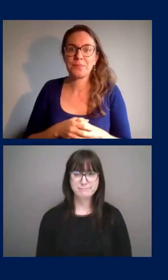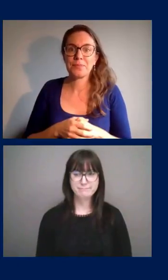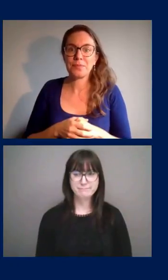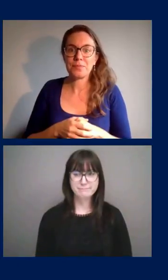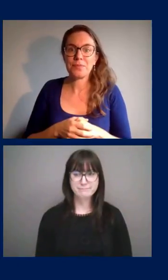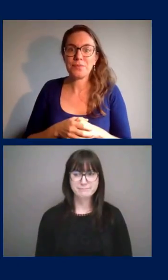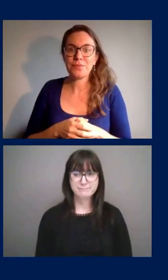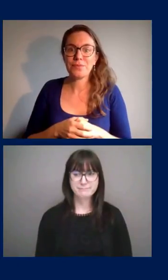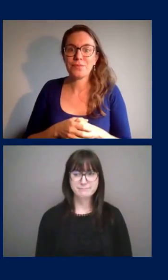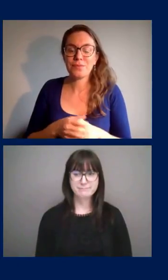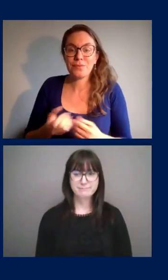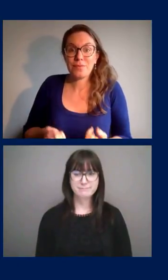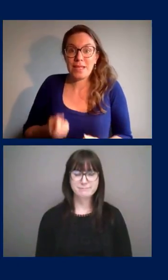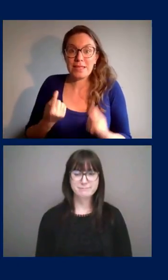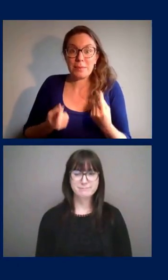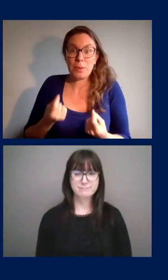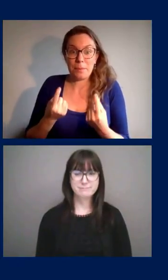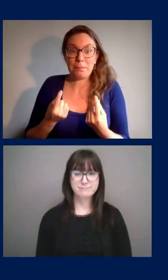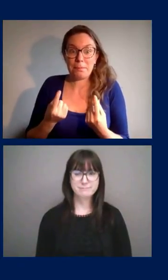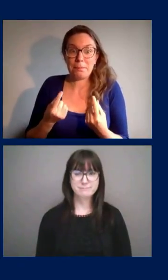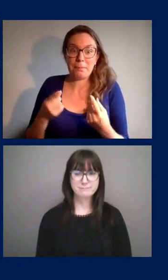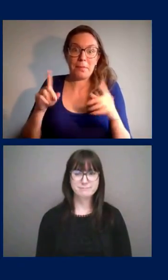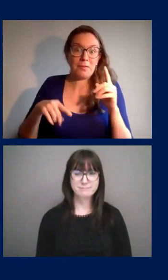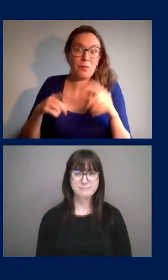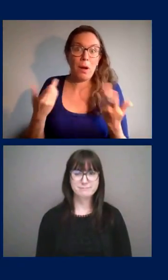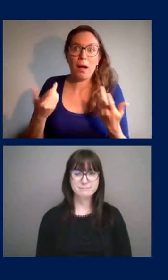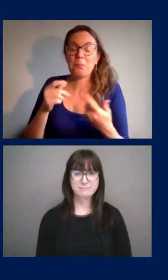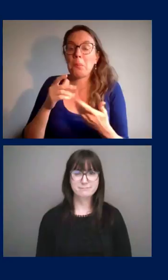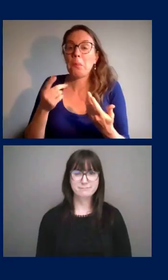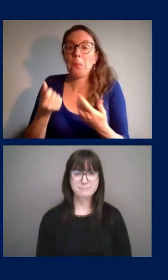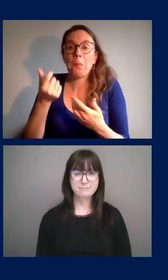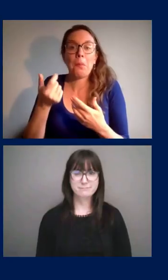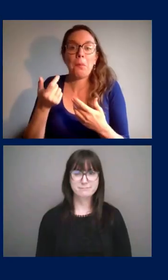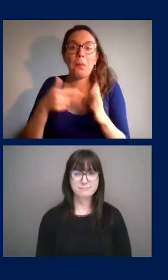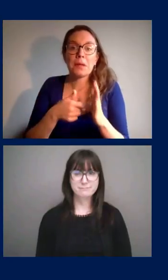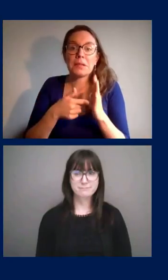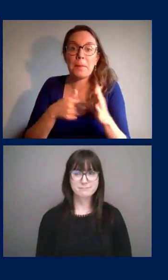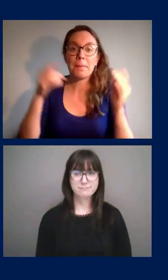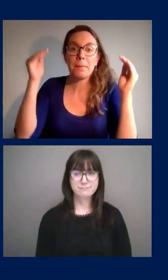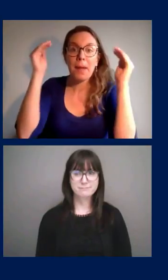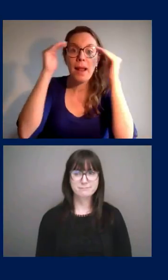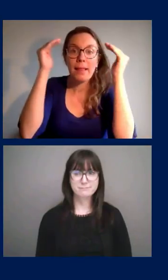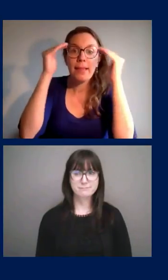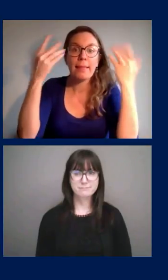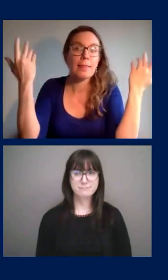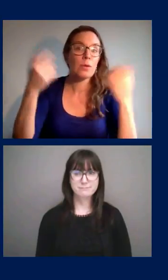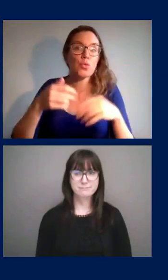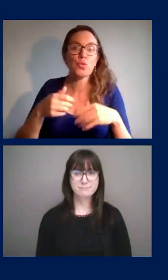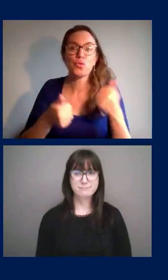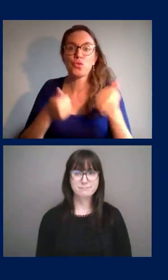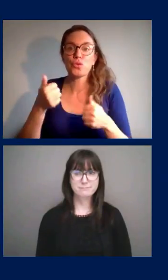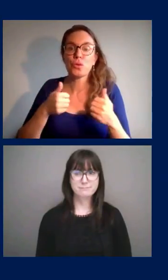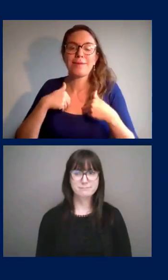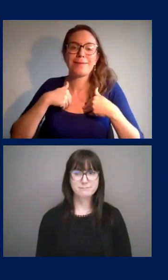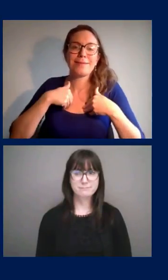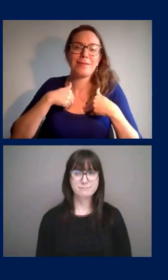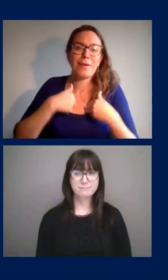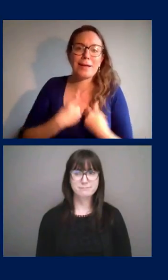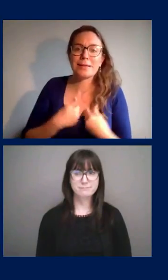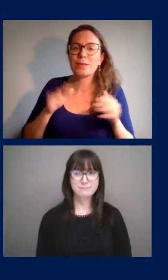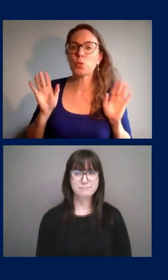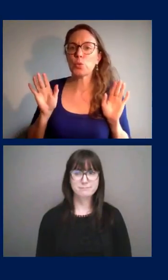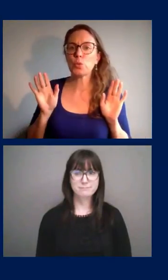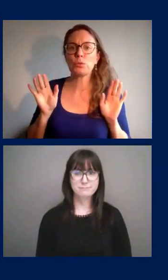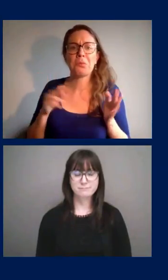symptôme qui est peut-être juste un mal à la tête, ou, euh, peut-être fatigue, c'est pas commun pour les gens